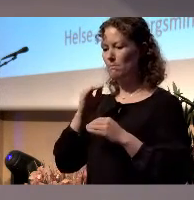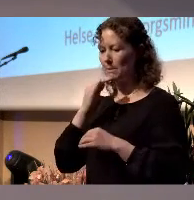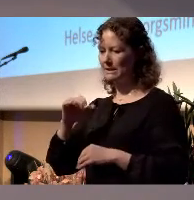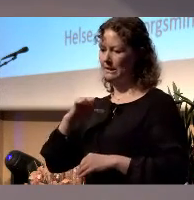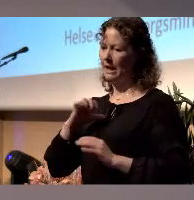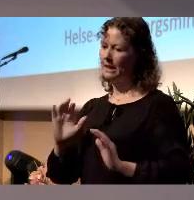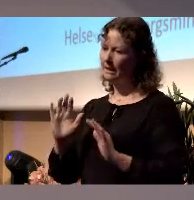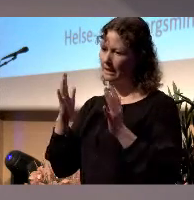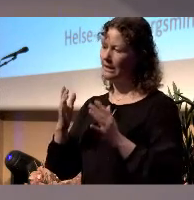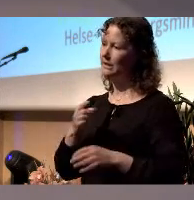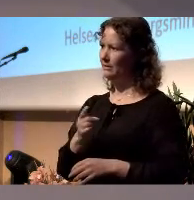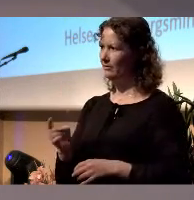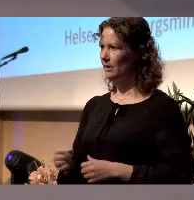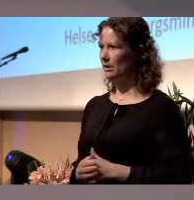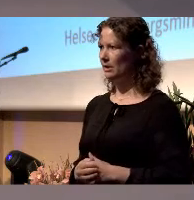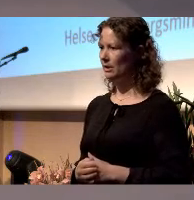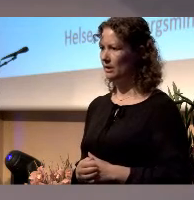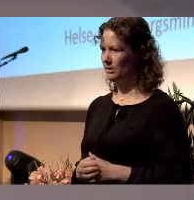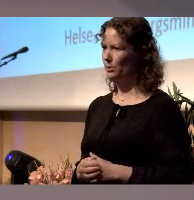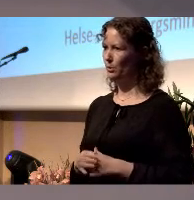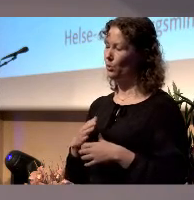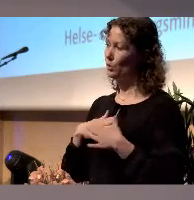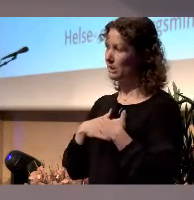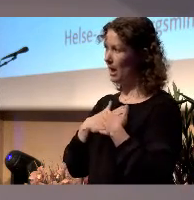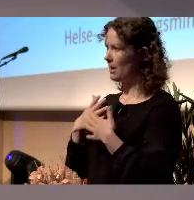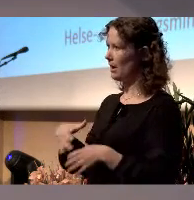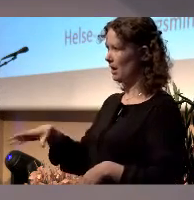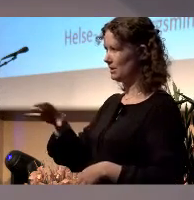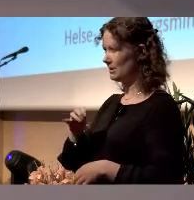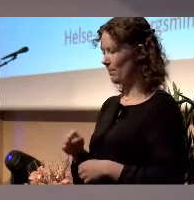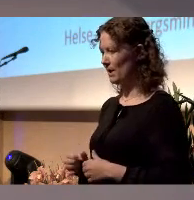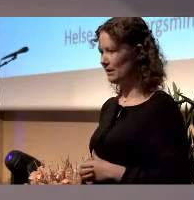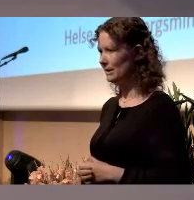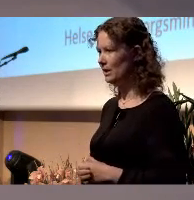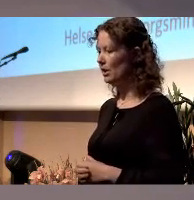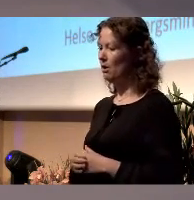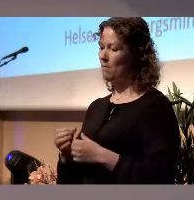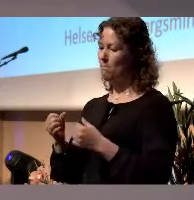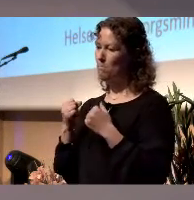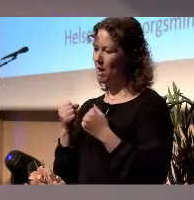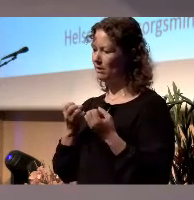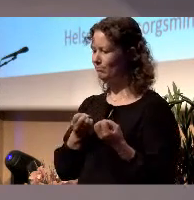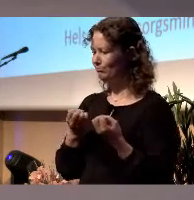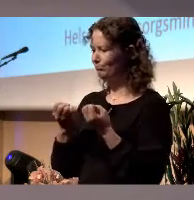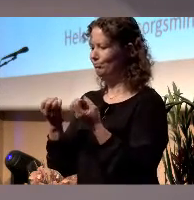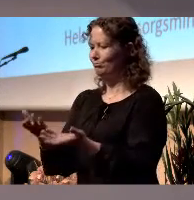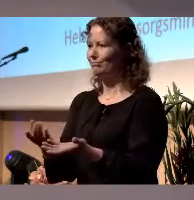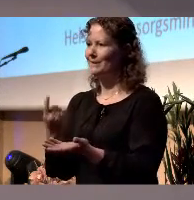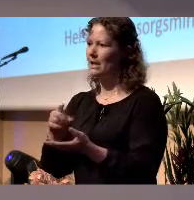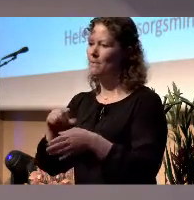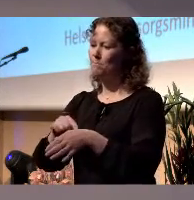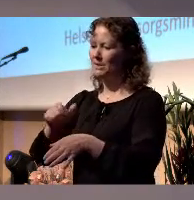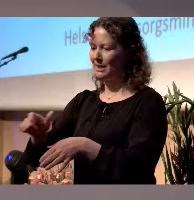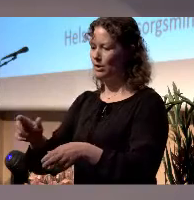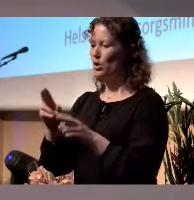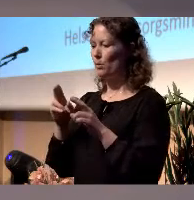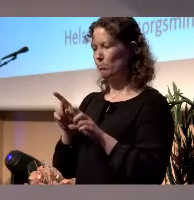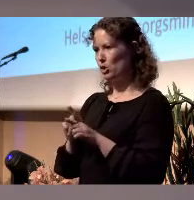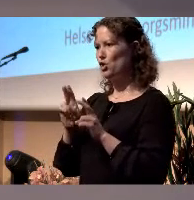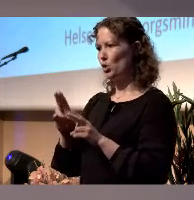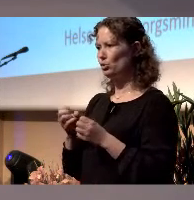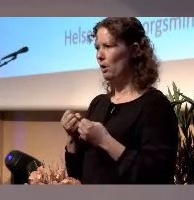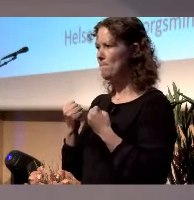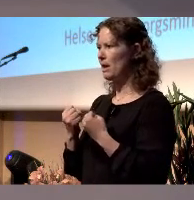liv. Og kjære alle sammen, å flytte makt til pasienten betyr også å flytte makt til